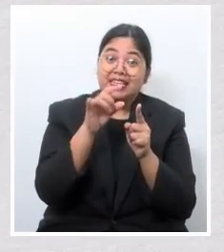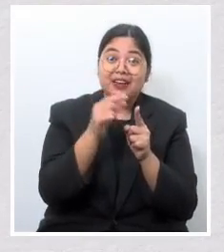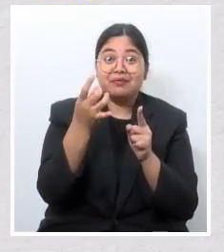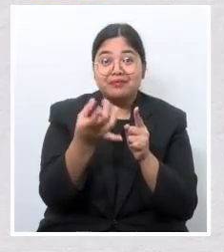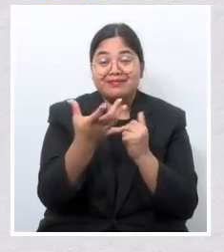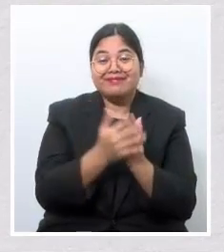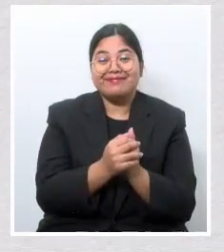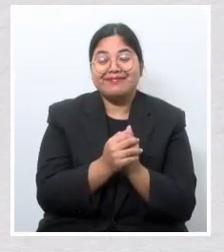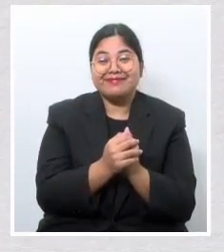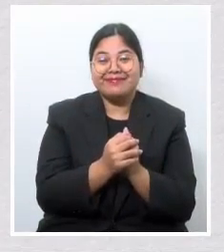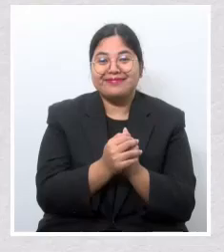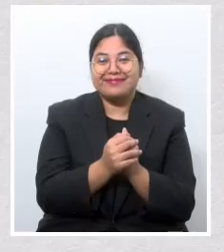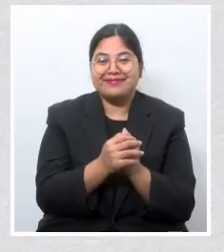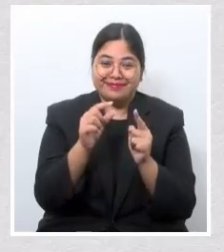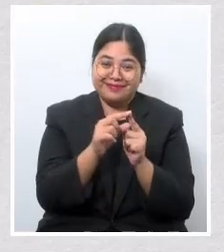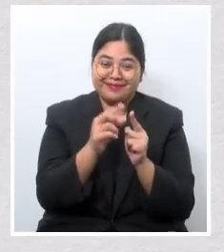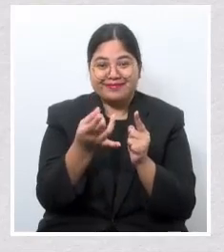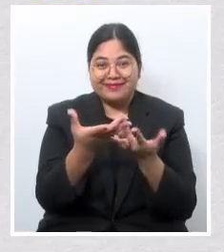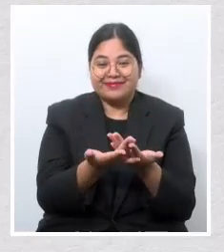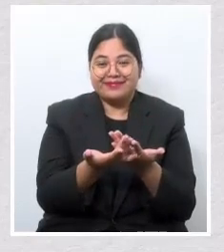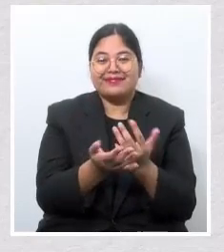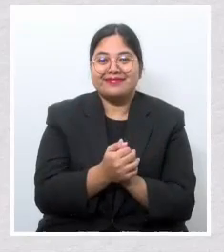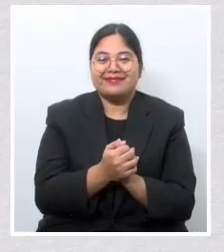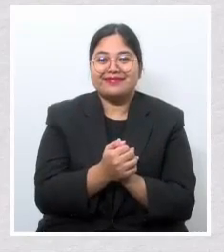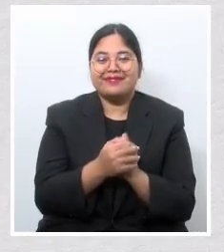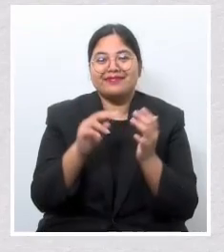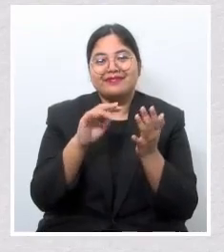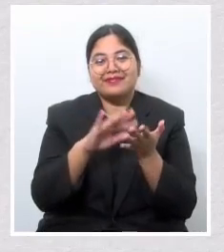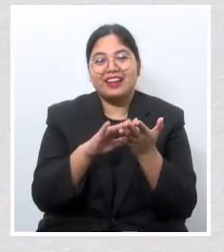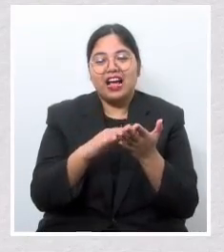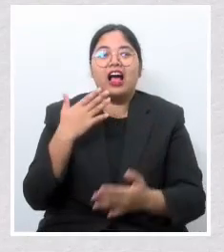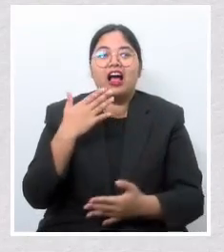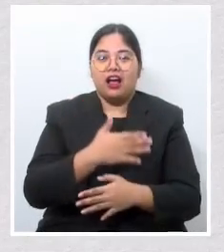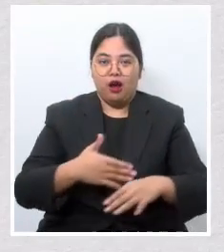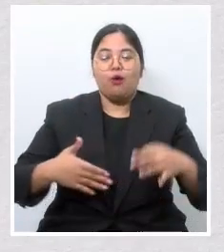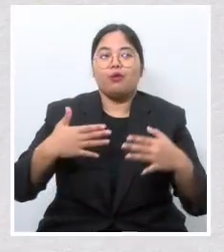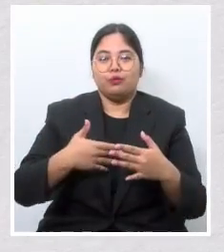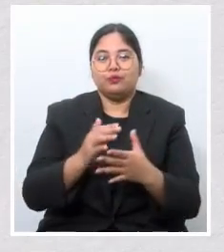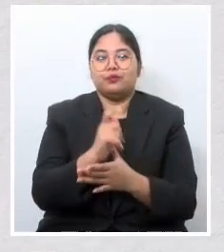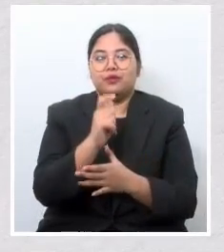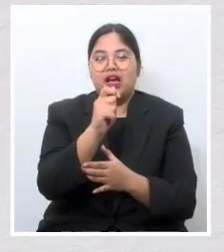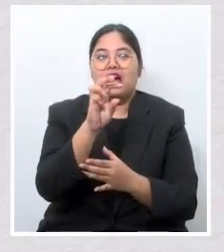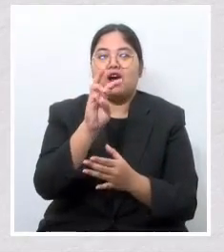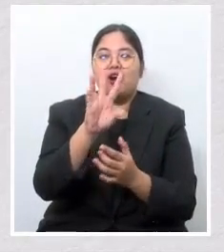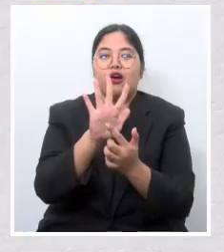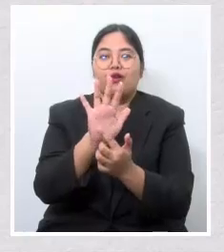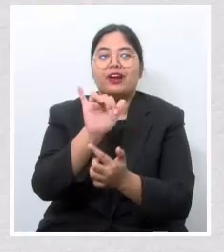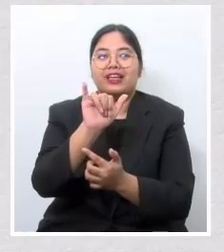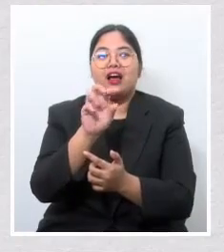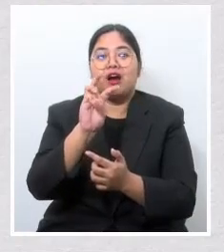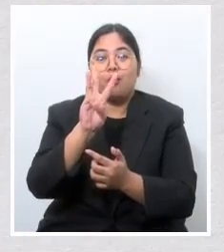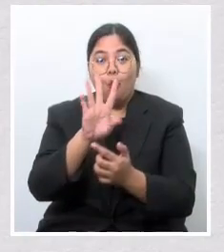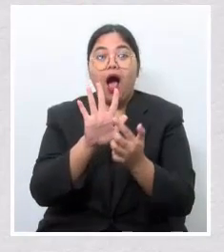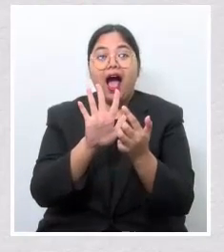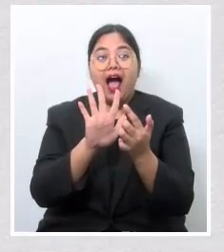เมาฝั่งนั่นแหละเมาฝั่งเนี่ยคือเขาเรียกว่าอวัยวะอ่าวันนี้เราจะมาเรียนรู้เรื่อง